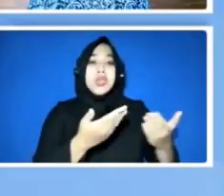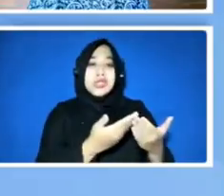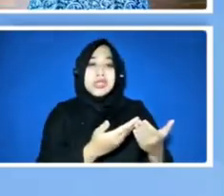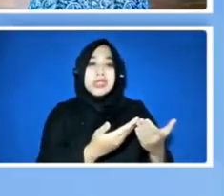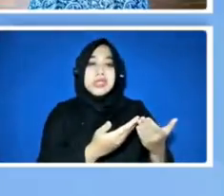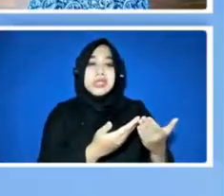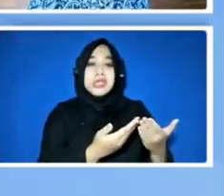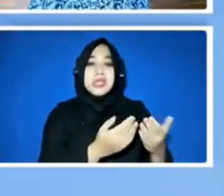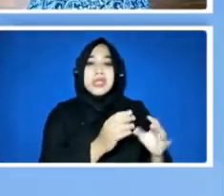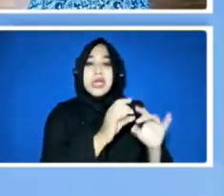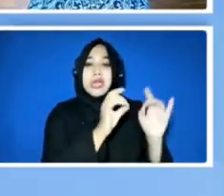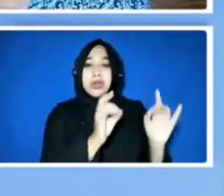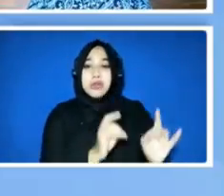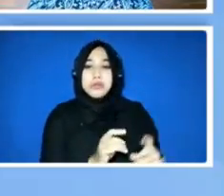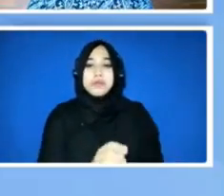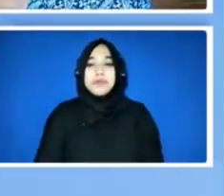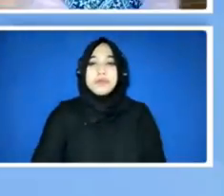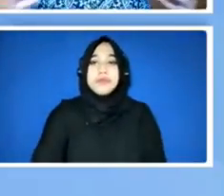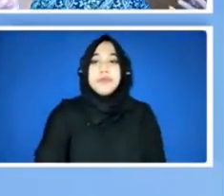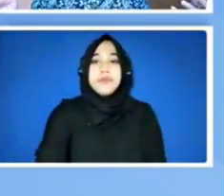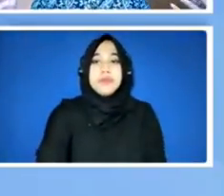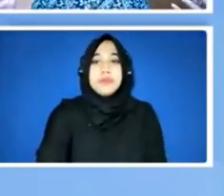tertentu.